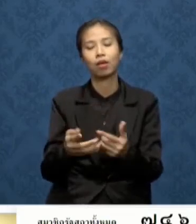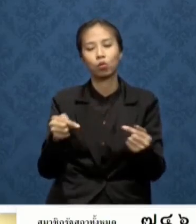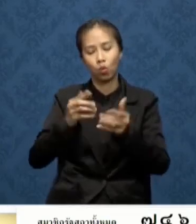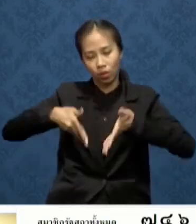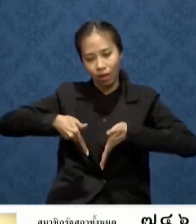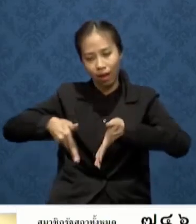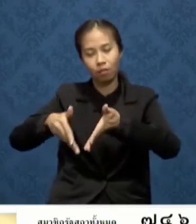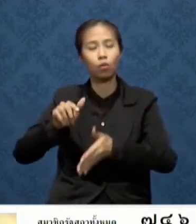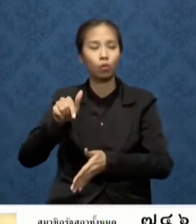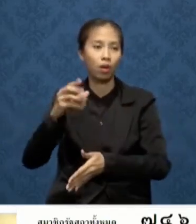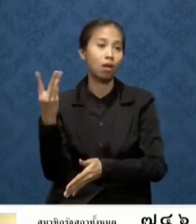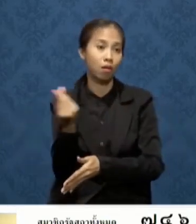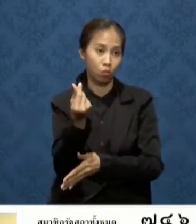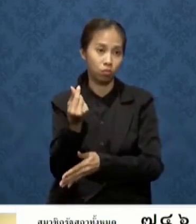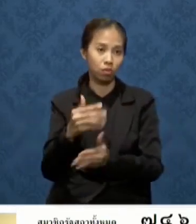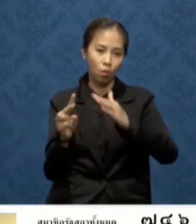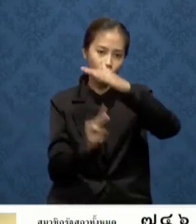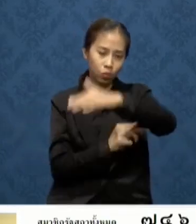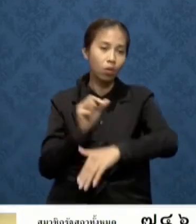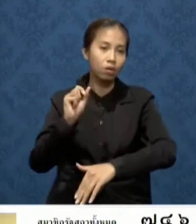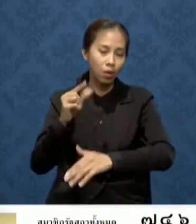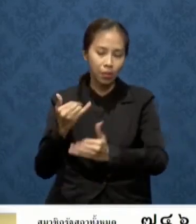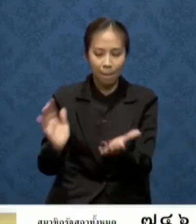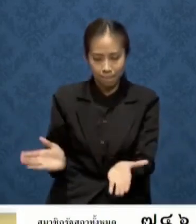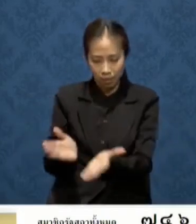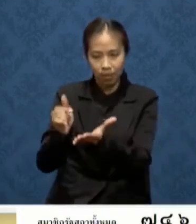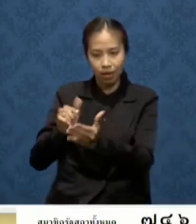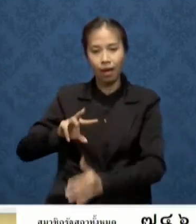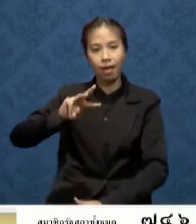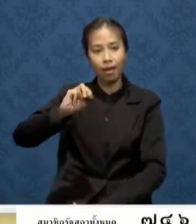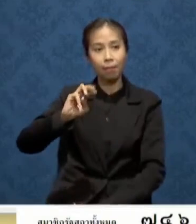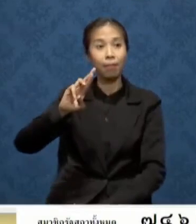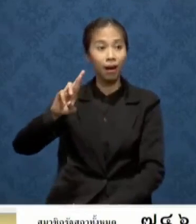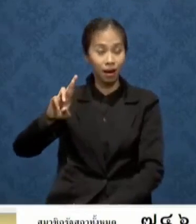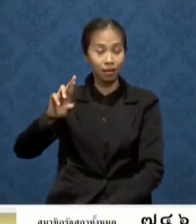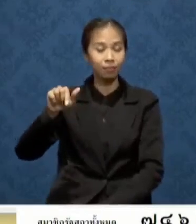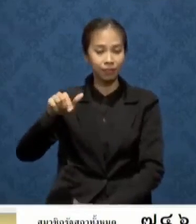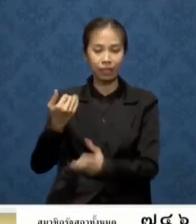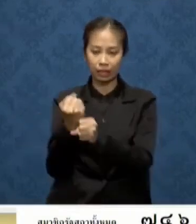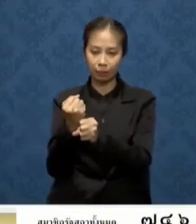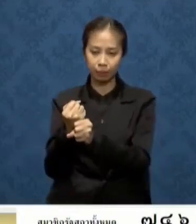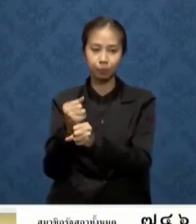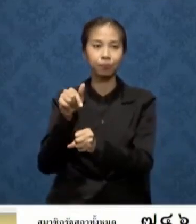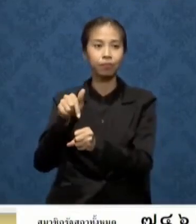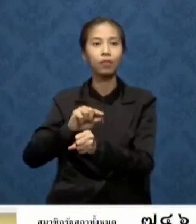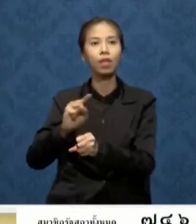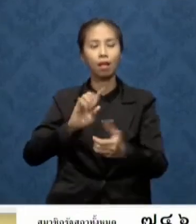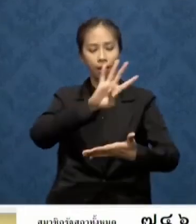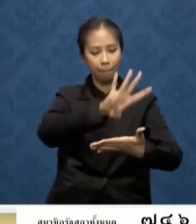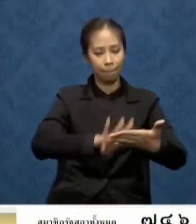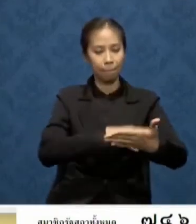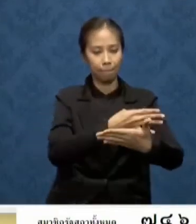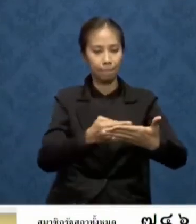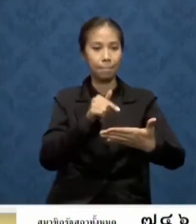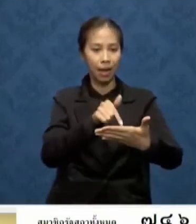จะผลกดนโครงการ Land Bridgeประเด็น MR Map นี่สำคัญมากนะครับ เพรมคือแผนแ่บท